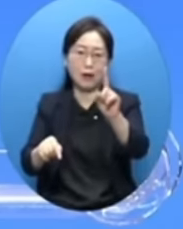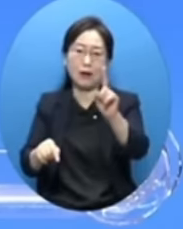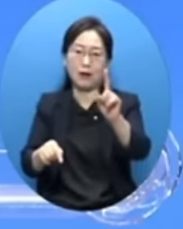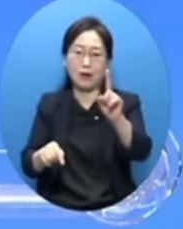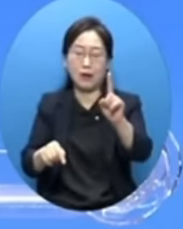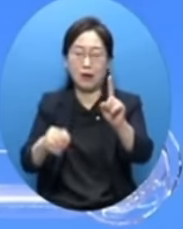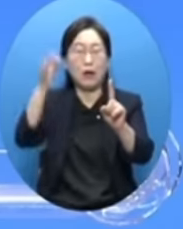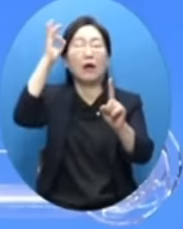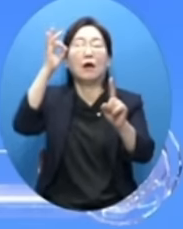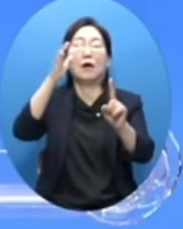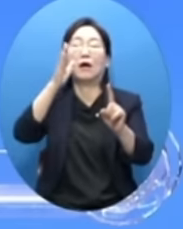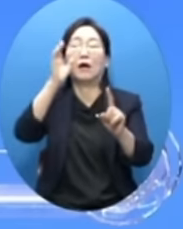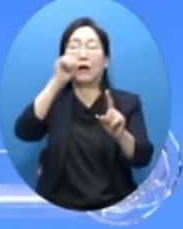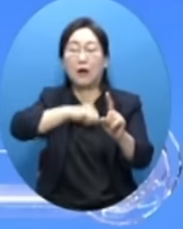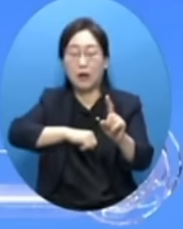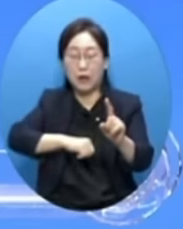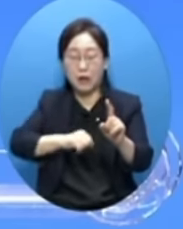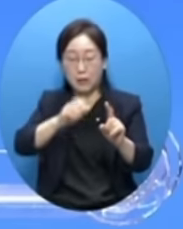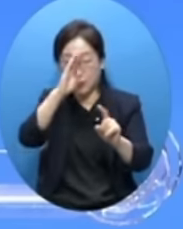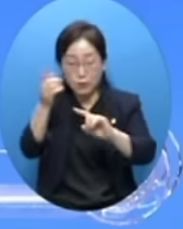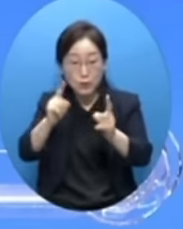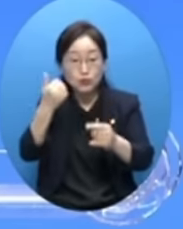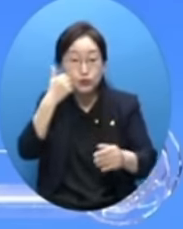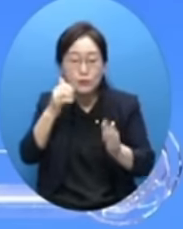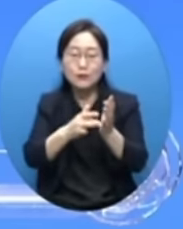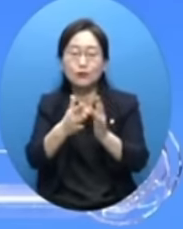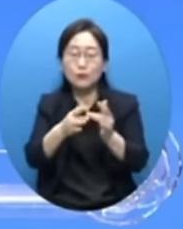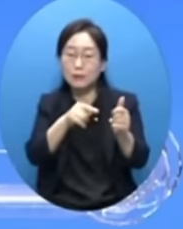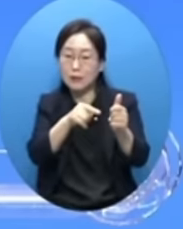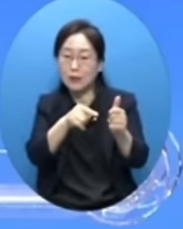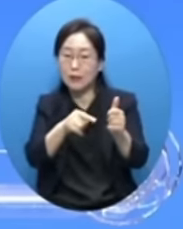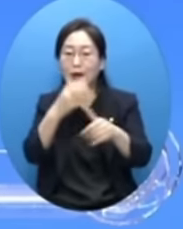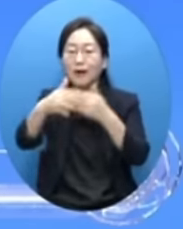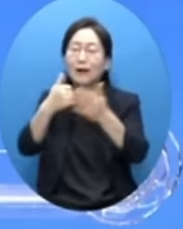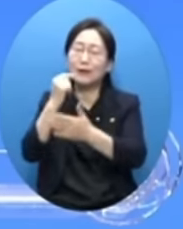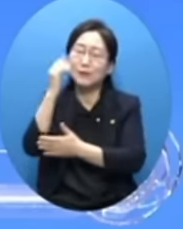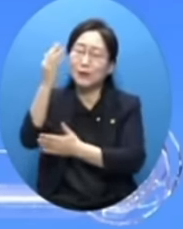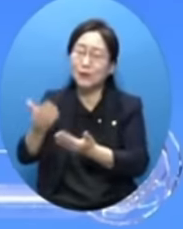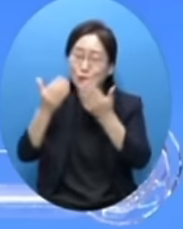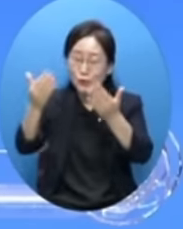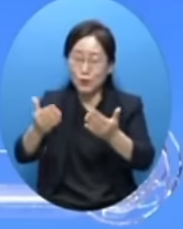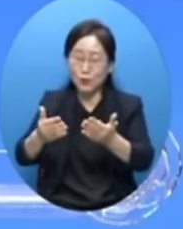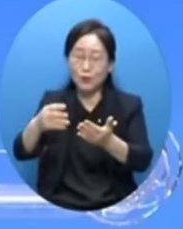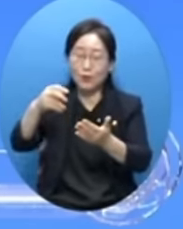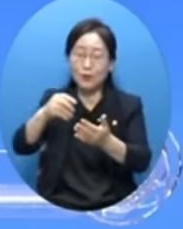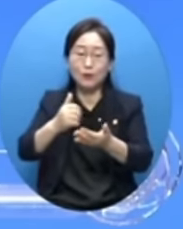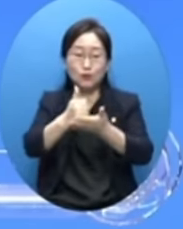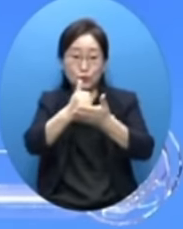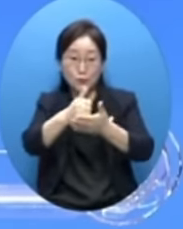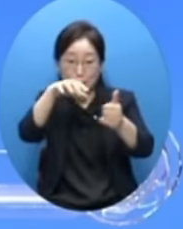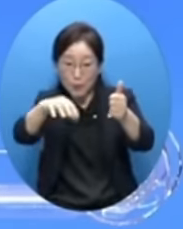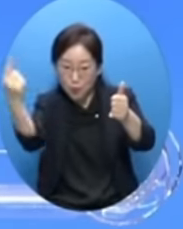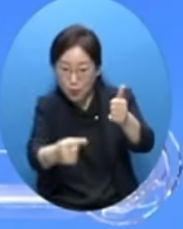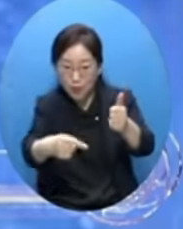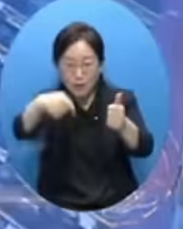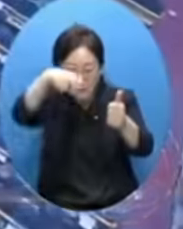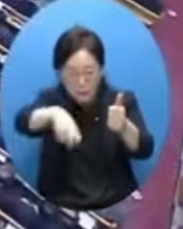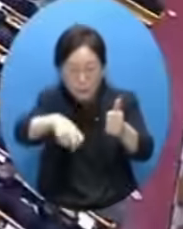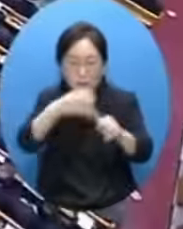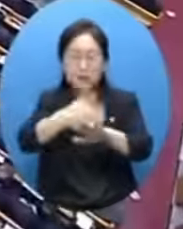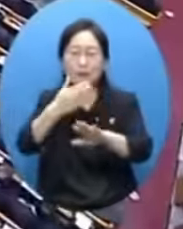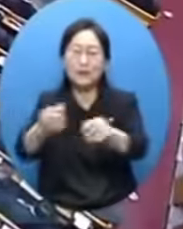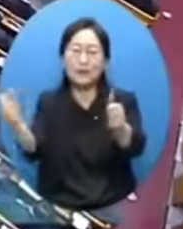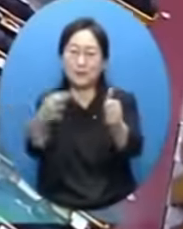고쳐주신 예수님 생각이 났습니다. 그래서 하나님께 영광을 돌리며 주님 앞에 엎드려 감사했습니다. 누가복음